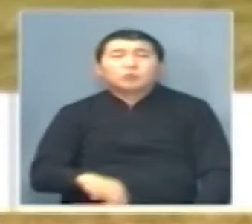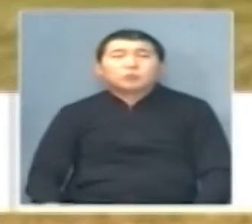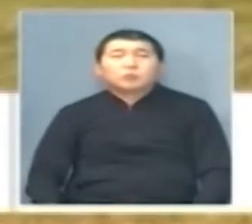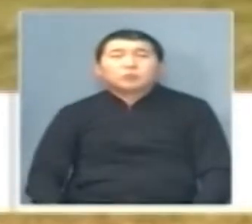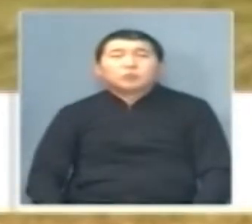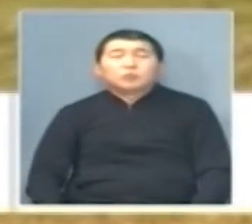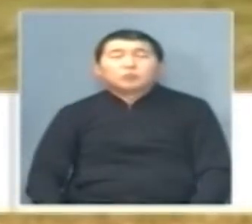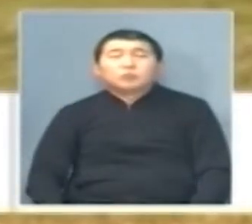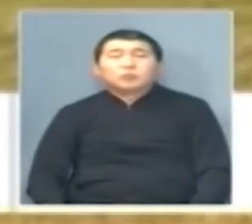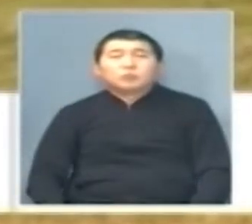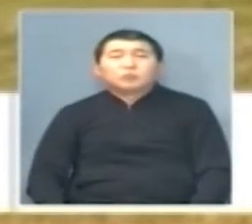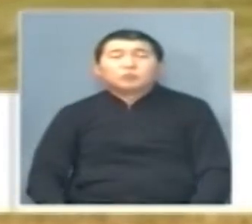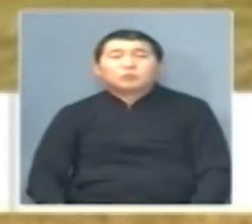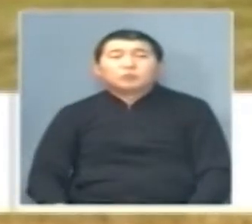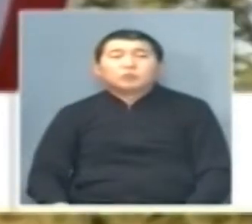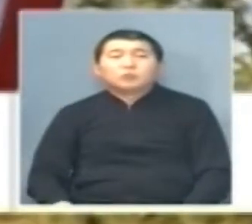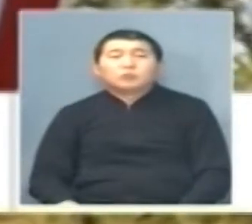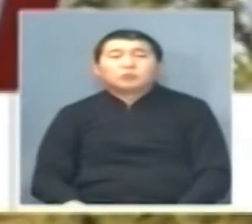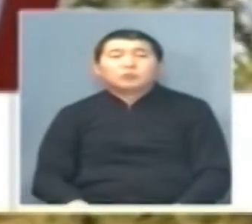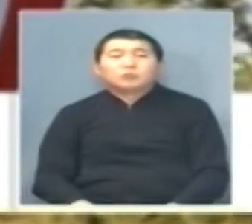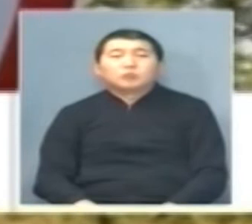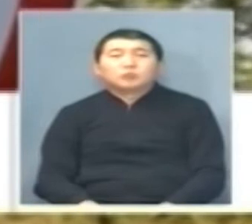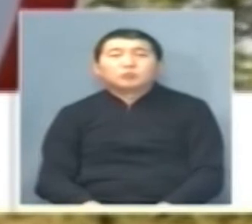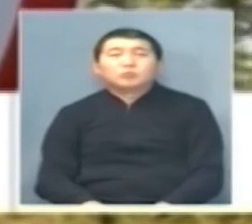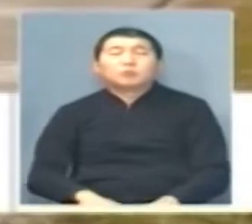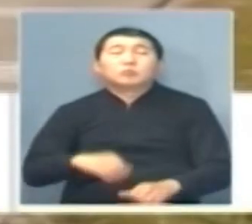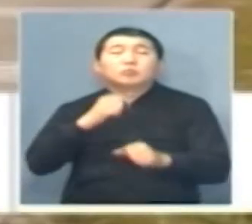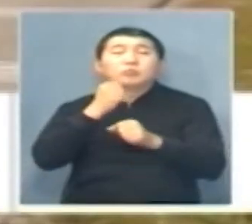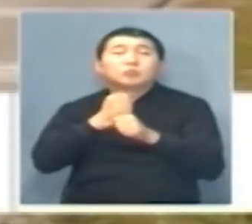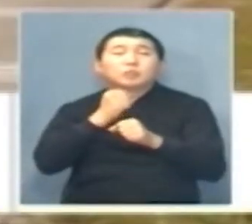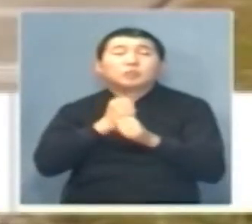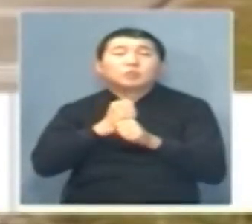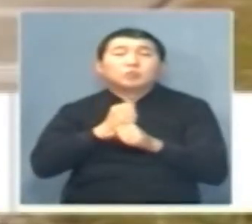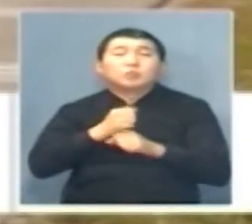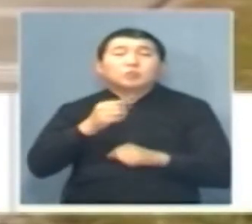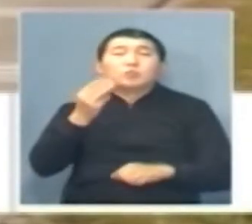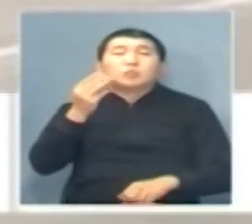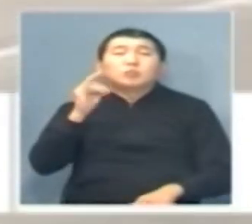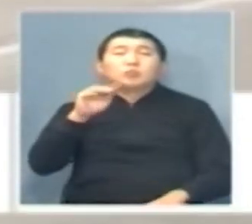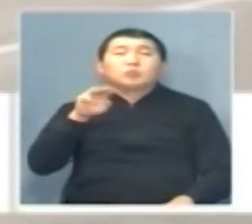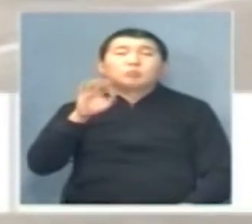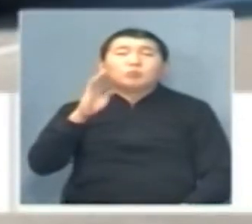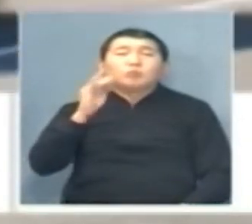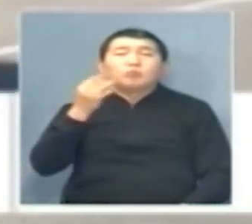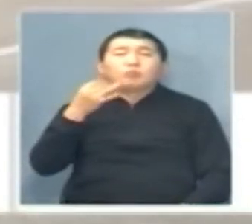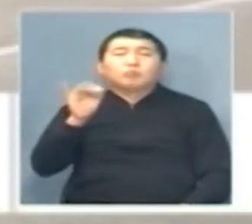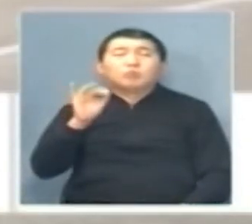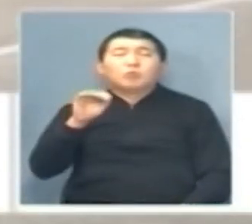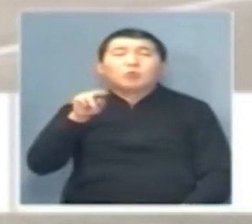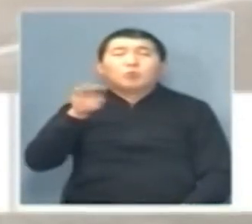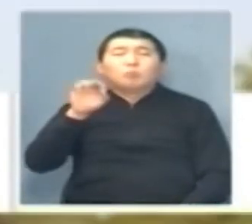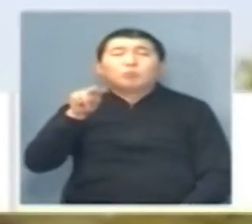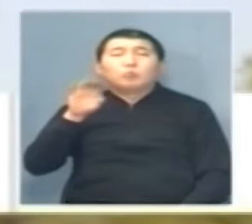дорожного движения. Обслуживающая дорожная организация установила специальные шумовые полосы на опасных участках. Это 7